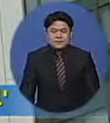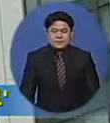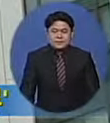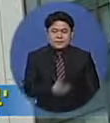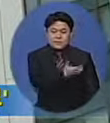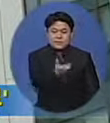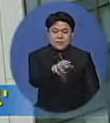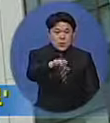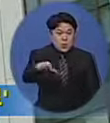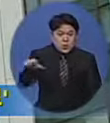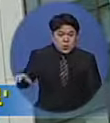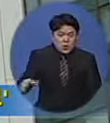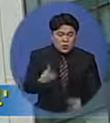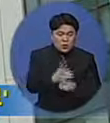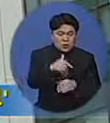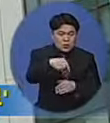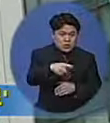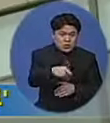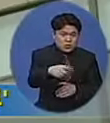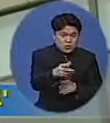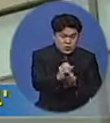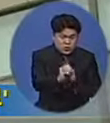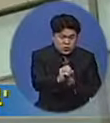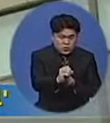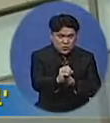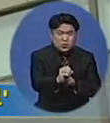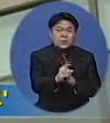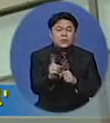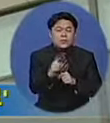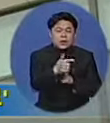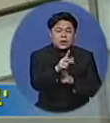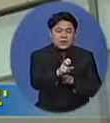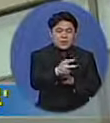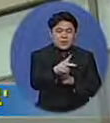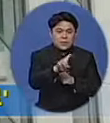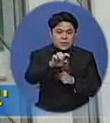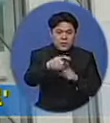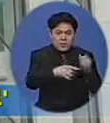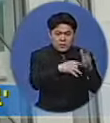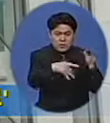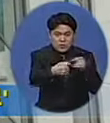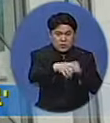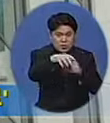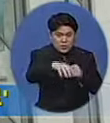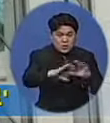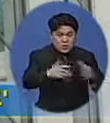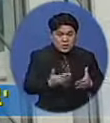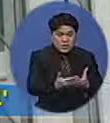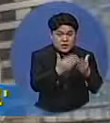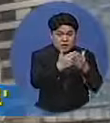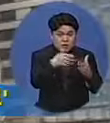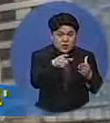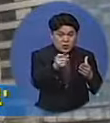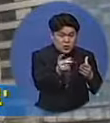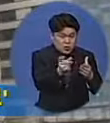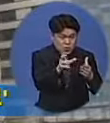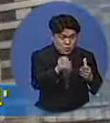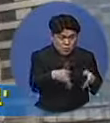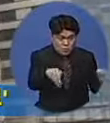이전 후보지는 중구 저동의 남대문 세무서 인근 나라키움 저동 빌딩과 강남구 선릉역